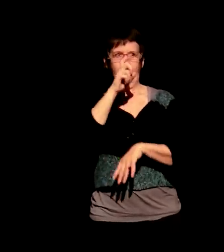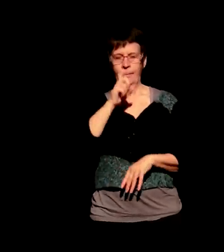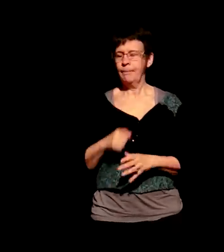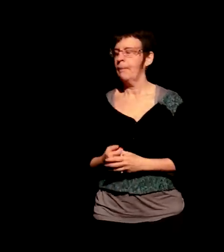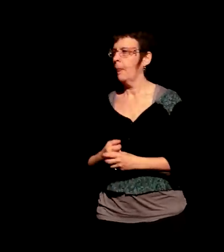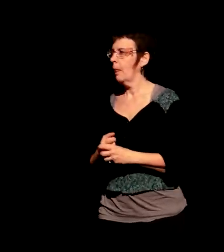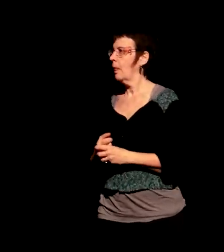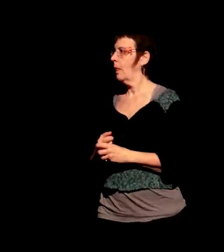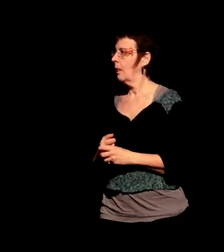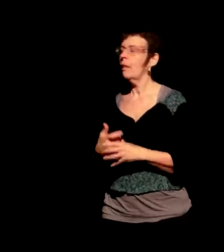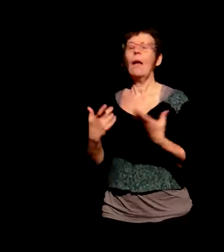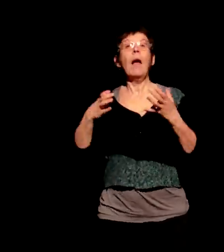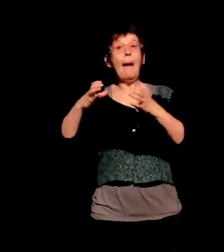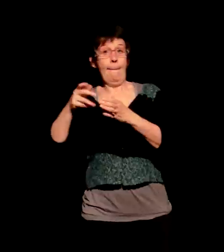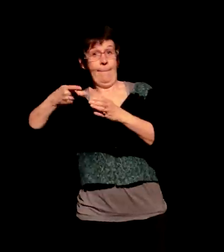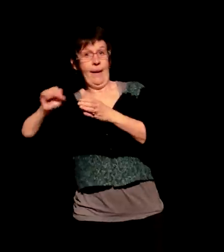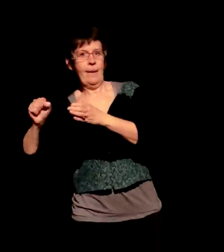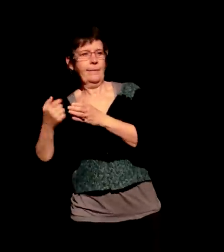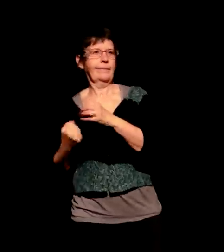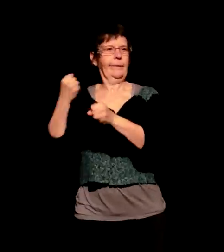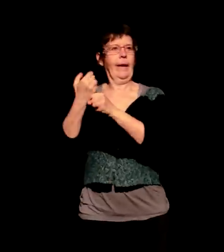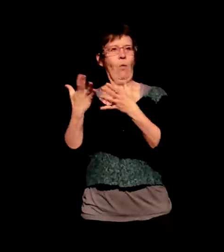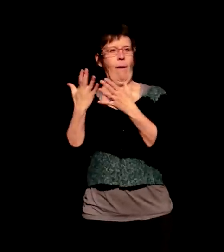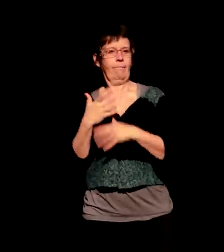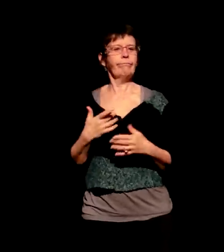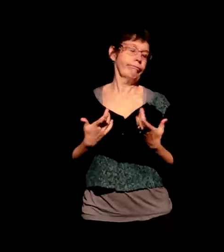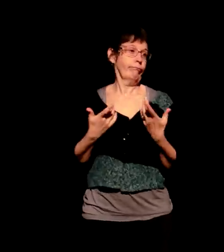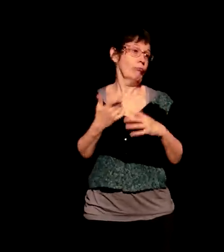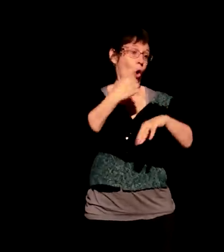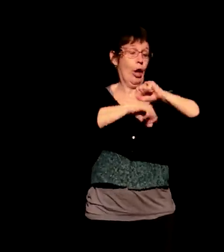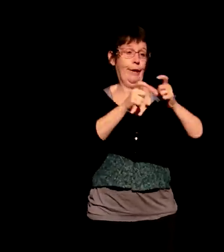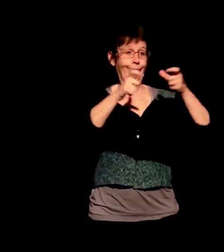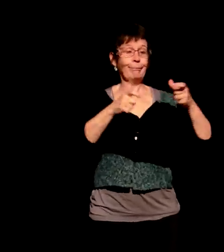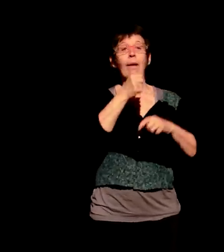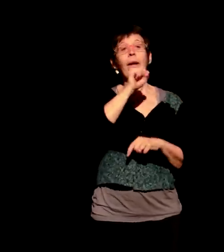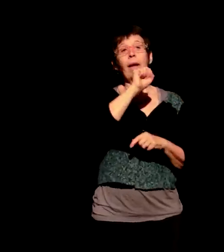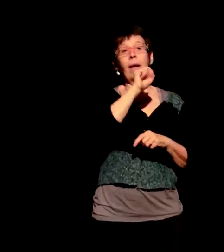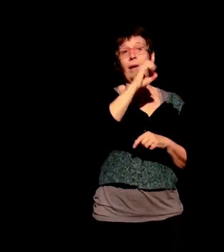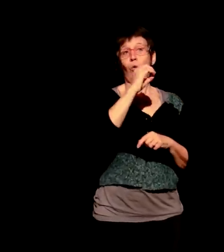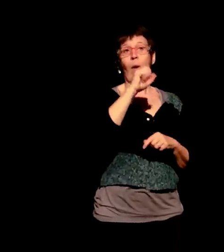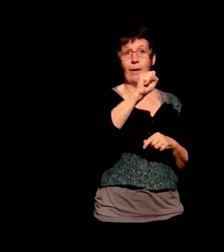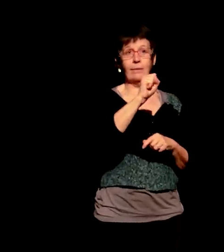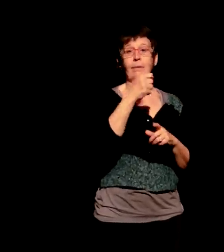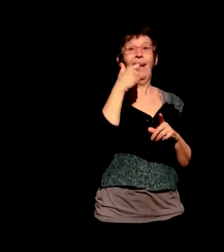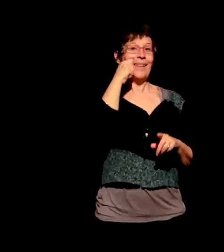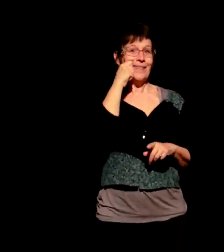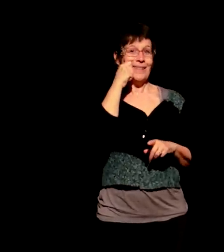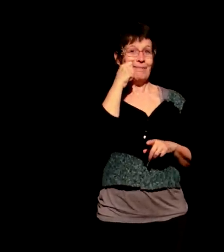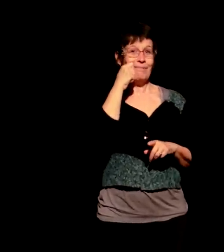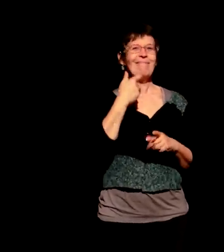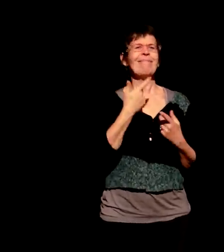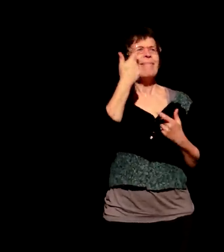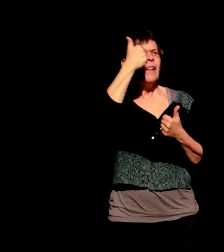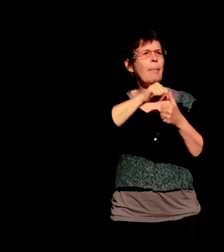Parti Socialiste a créé une organisation, SOS Racisme. Et le slogan de cette organisation, c'était «